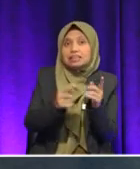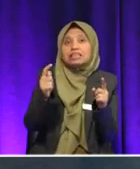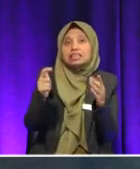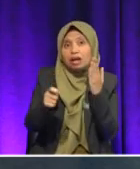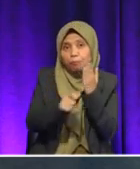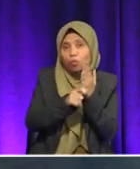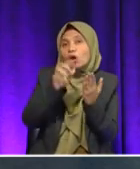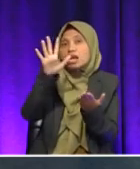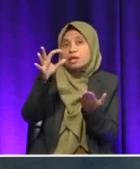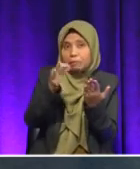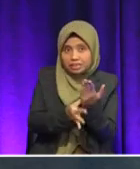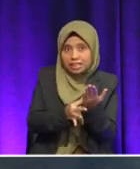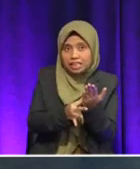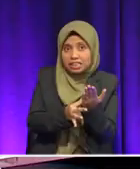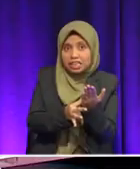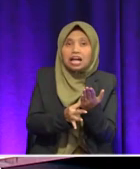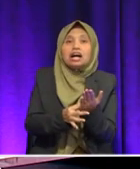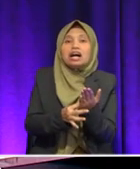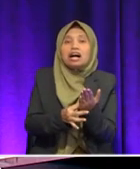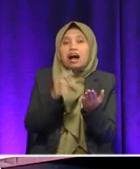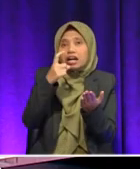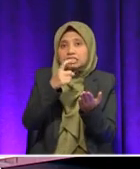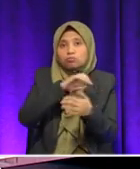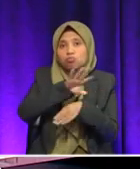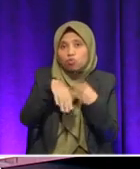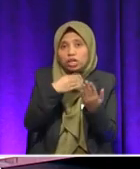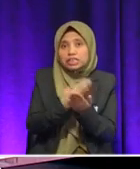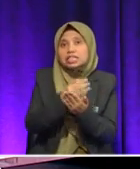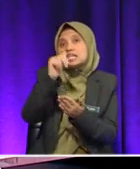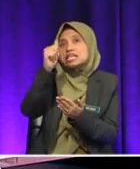sebabnya kita udah belajar sebelum nih kirim